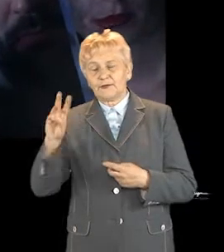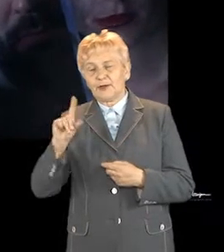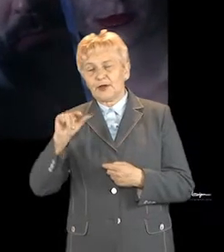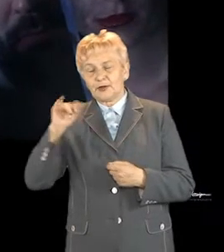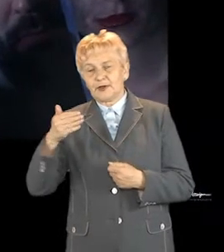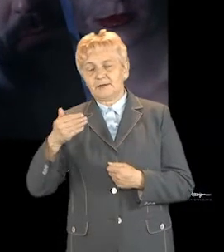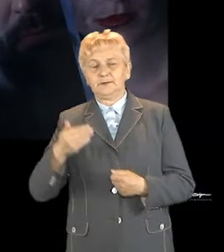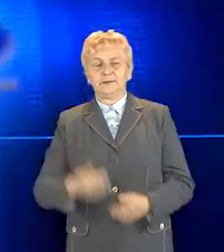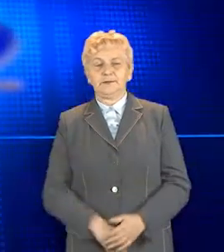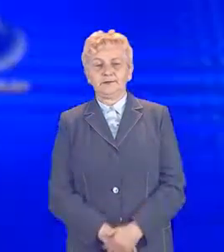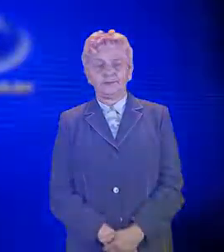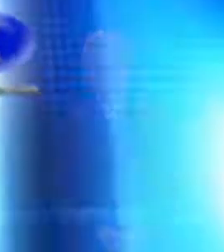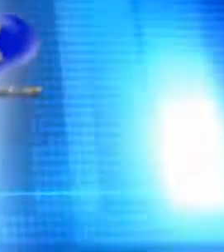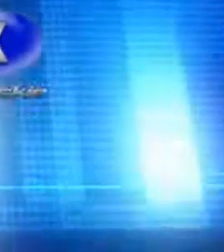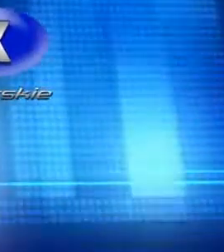www.pjmfilmy.pl.